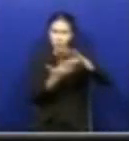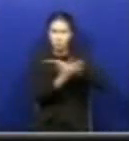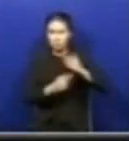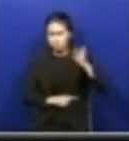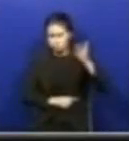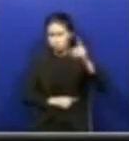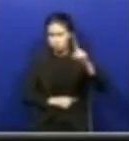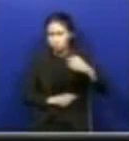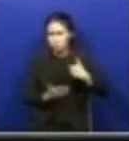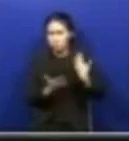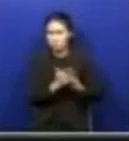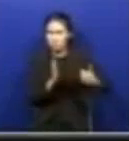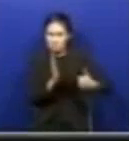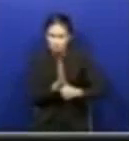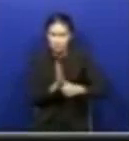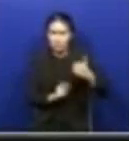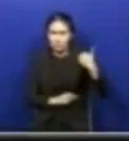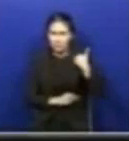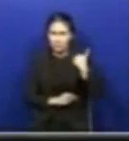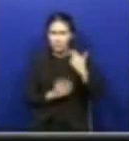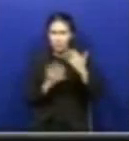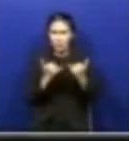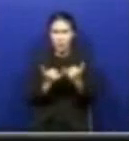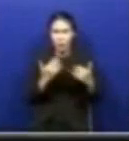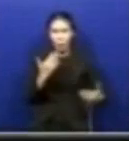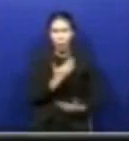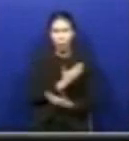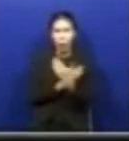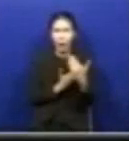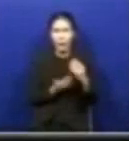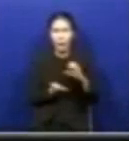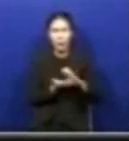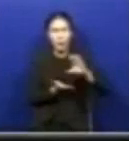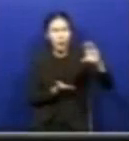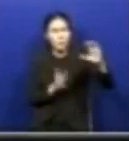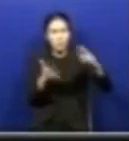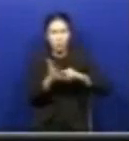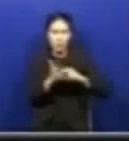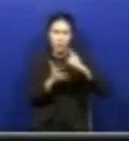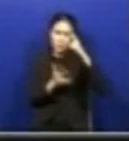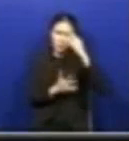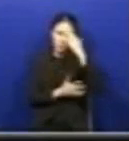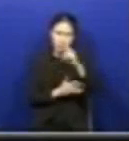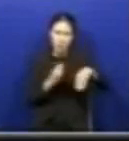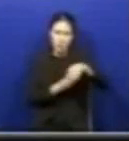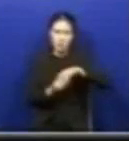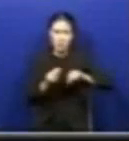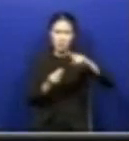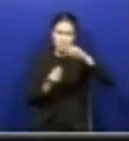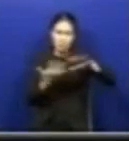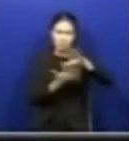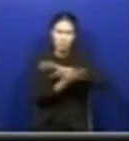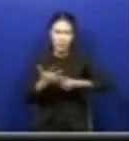จะต้องมาชดใช้หนี้ชดใช้หนี้แล้วเราไม่มีโอกาสคืนเพราะรายได้กลับมาประเทศวันนี้ในภาวะเช่นนี้มันย